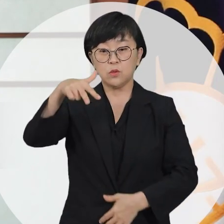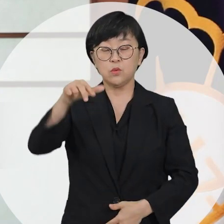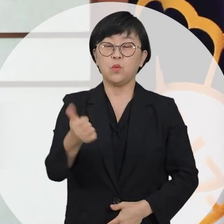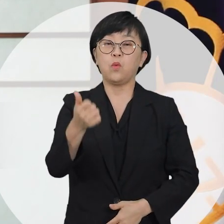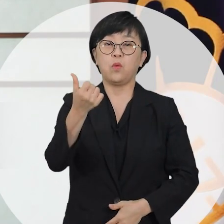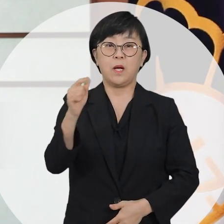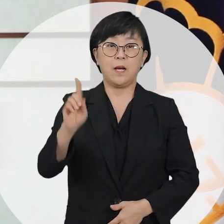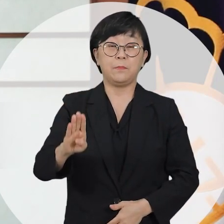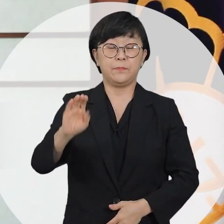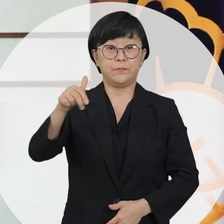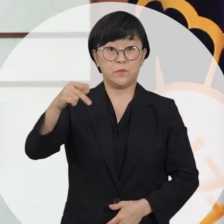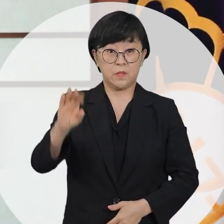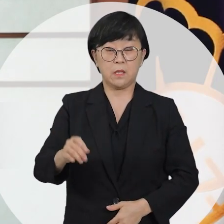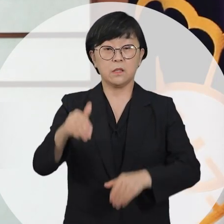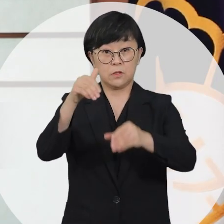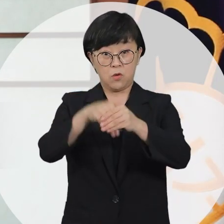실시됩니다.